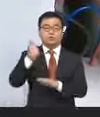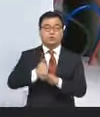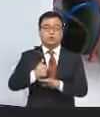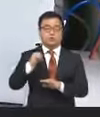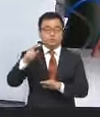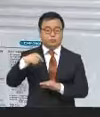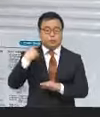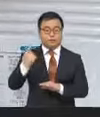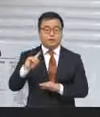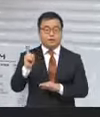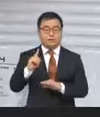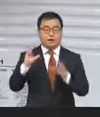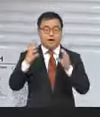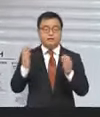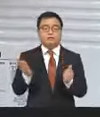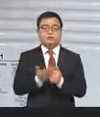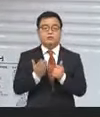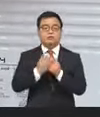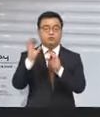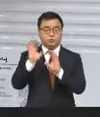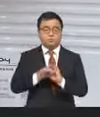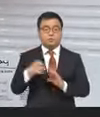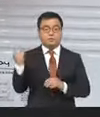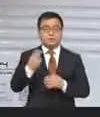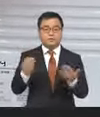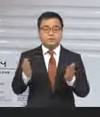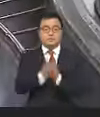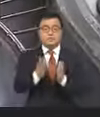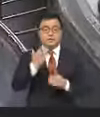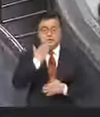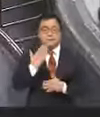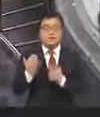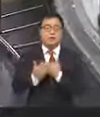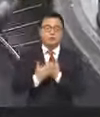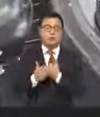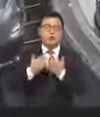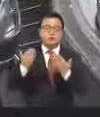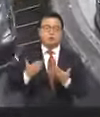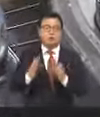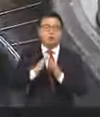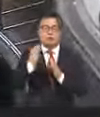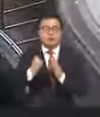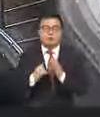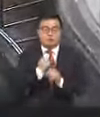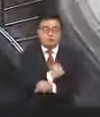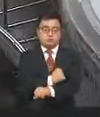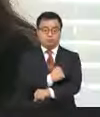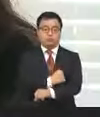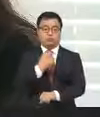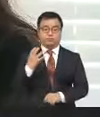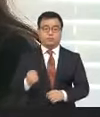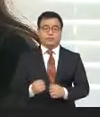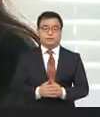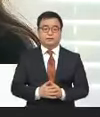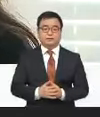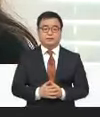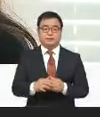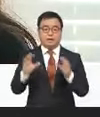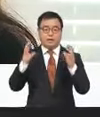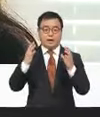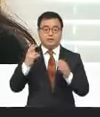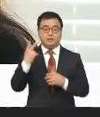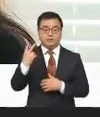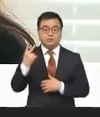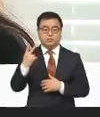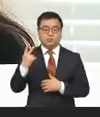아이를 키우면서도 그녀가 다시 일을 시작할 수 있도록 도와준 가족들의 공도 컸습니다. 아기들 둘 데리고